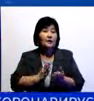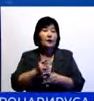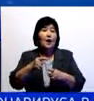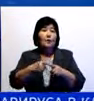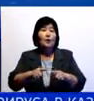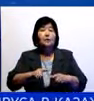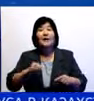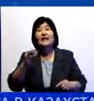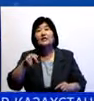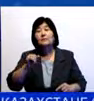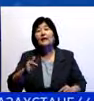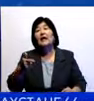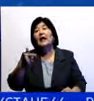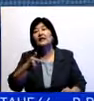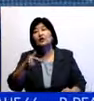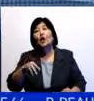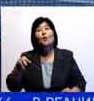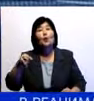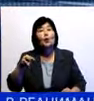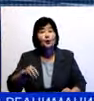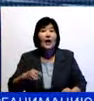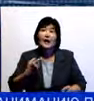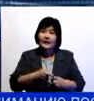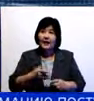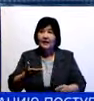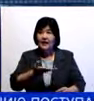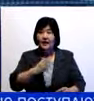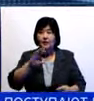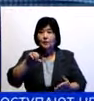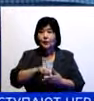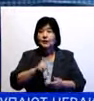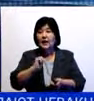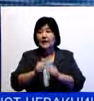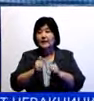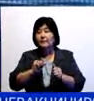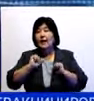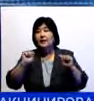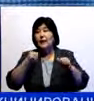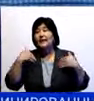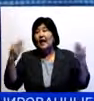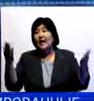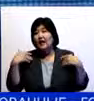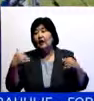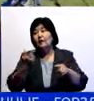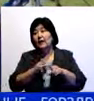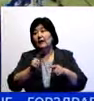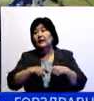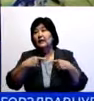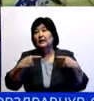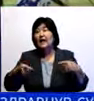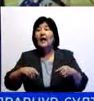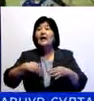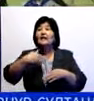с испанкой garden я могу руссо также наши будут выступать на соревнованиях по спортивной гимнастике шоссейного в распор тут